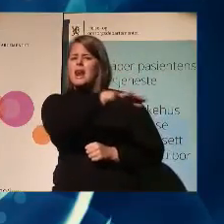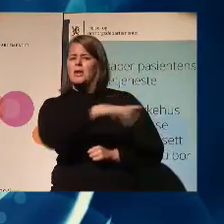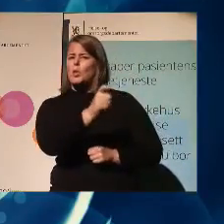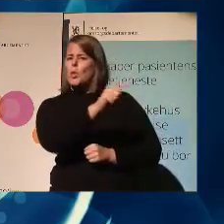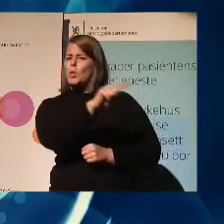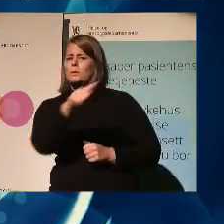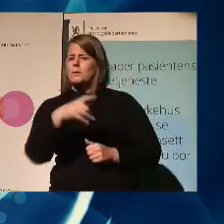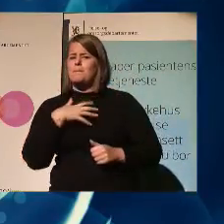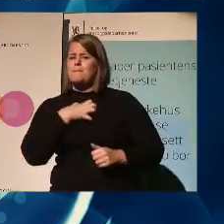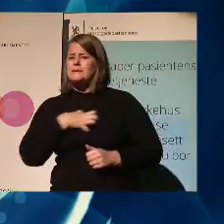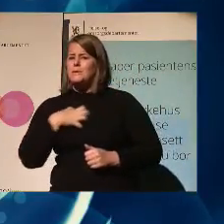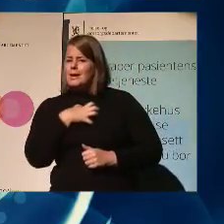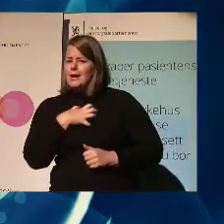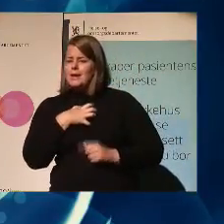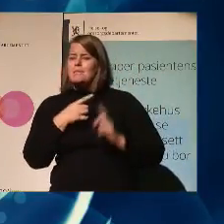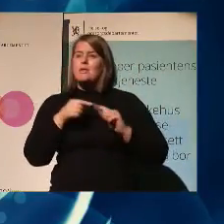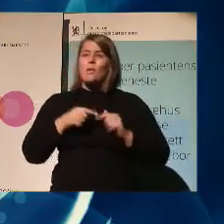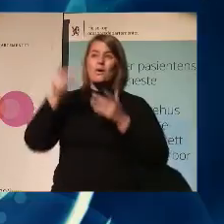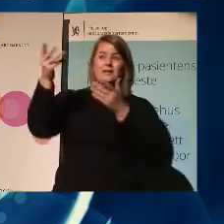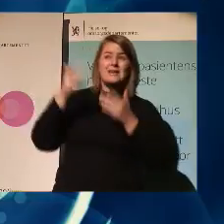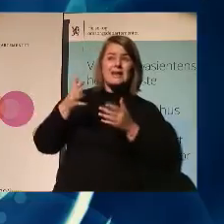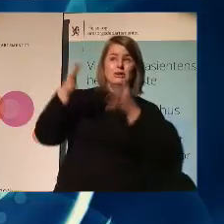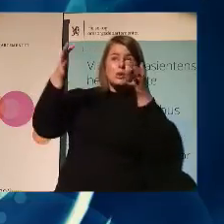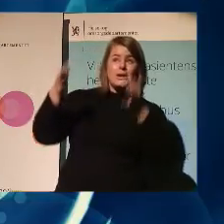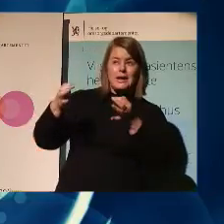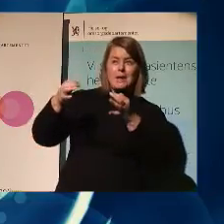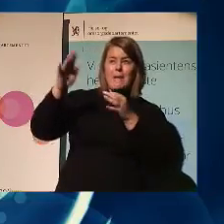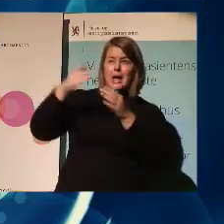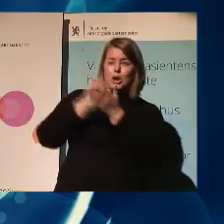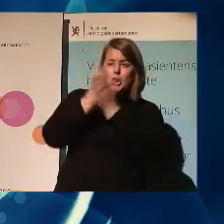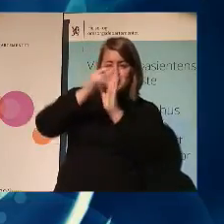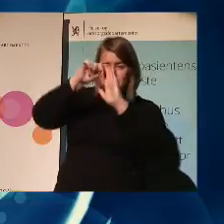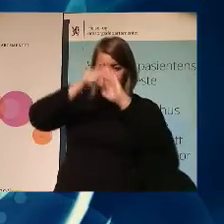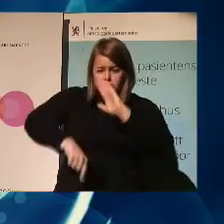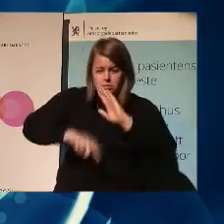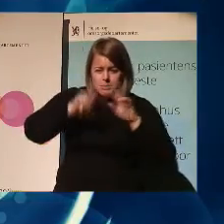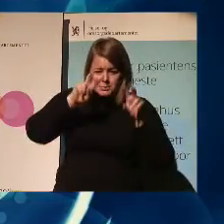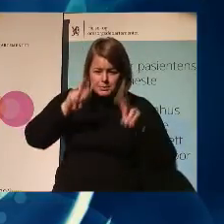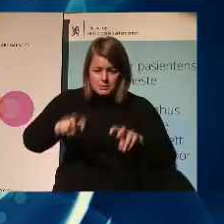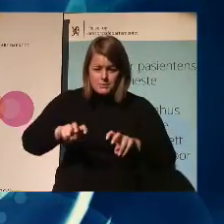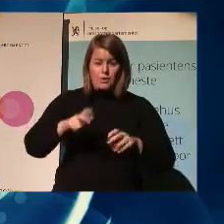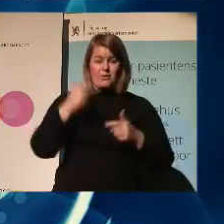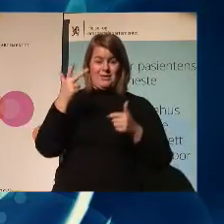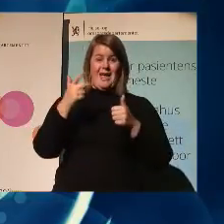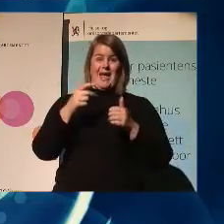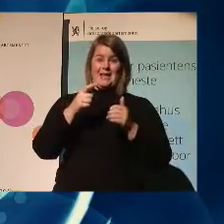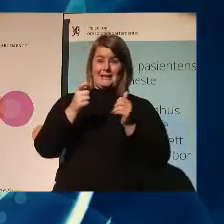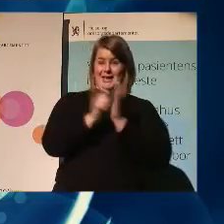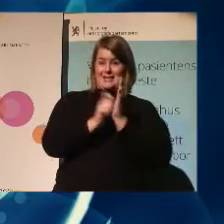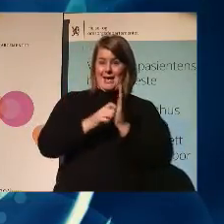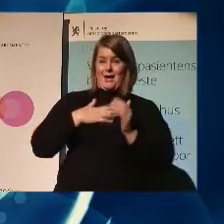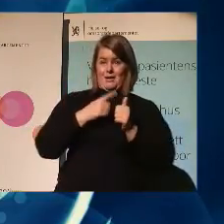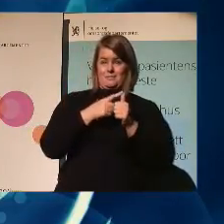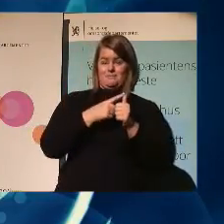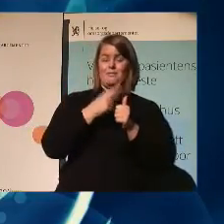vi invitert Stortinget til å gå grundigere ned i grøten. Og de ser på 3 kriterier. Nyttekriterier, altså hvor